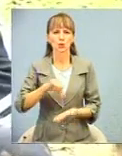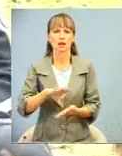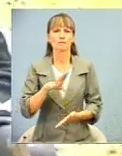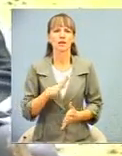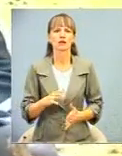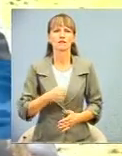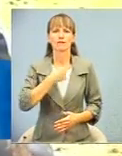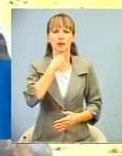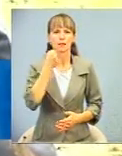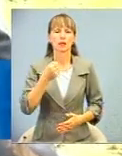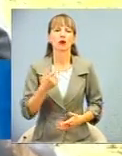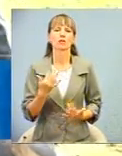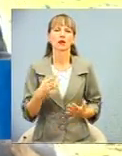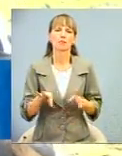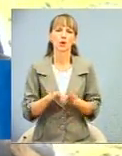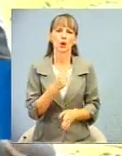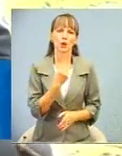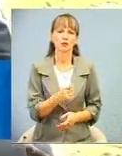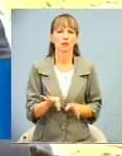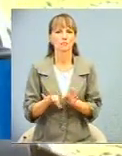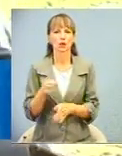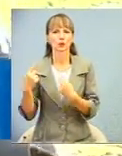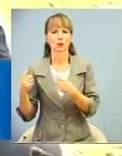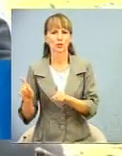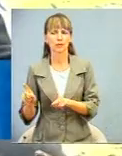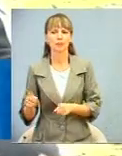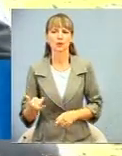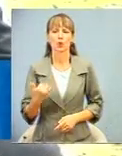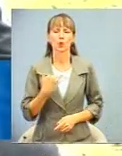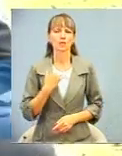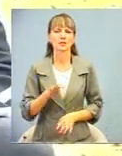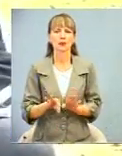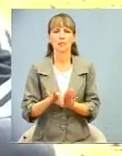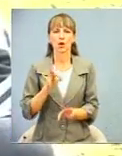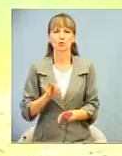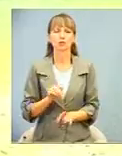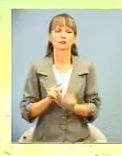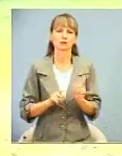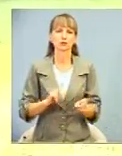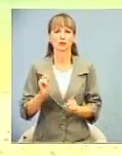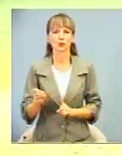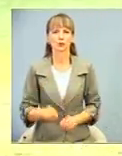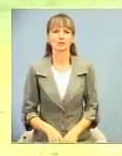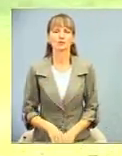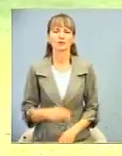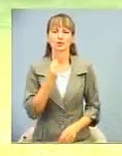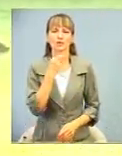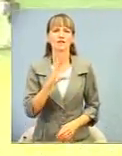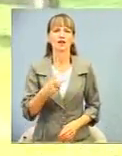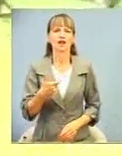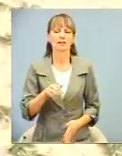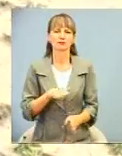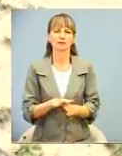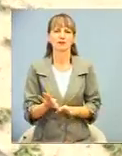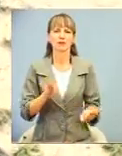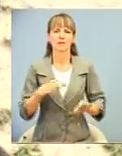мене. Деяких вийшлося одне, але не вийшлося друге. А у нас вийшлося і те, і друге. А найкраще Вега впоралась із